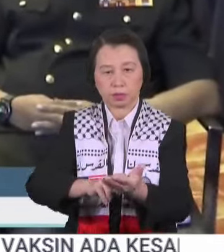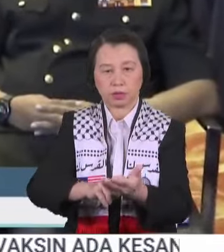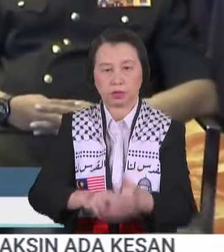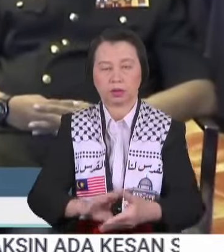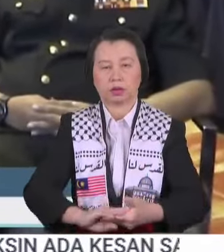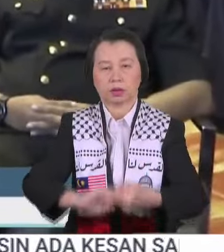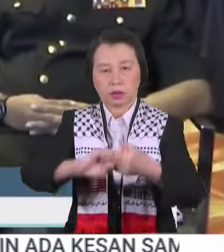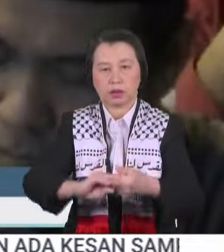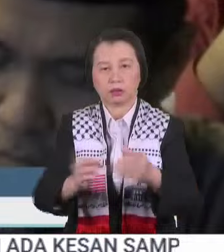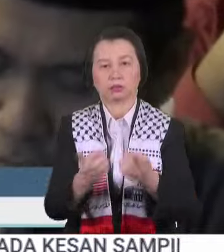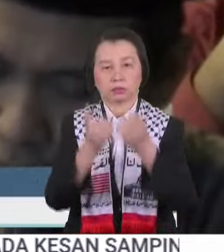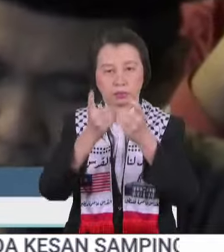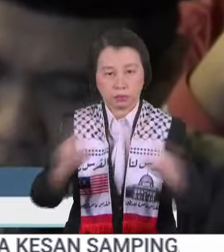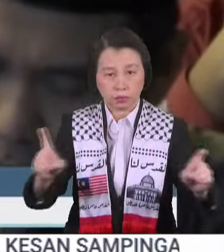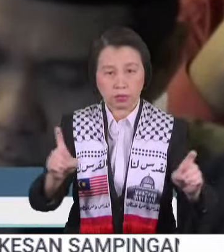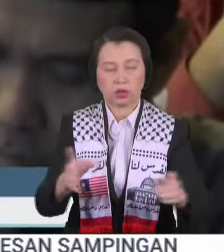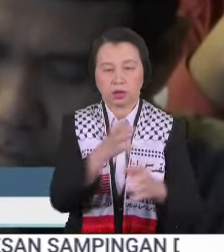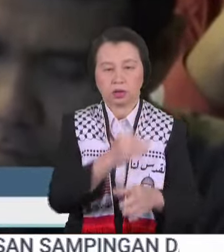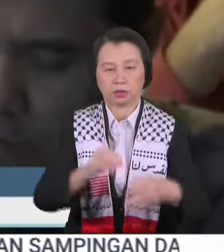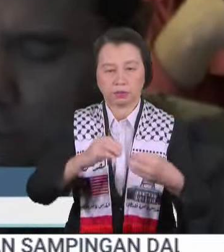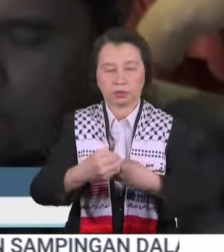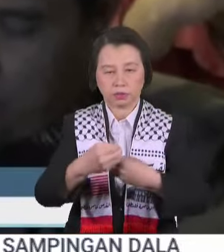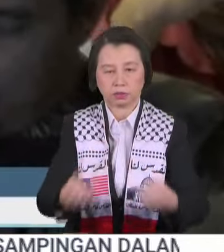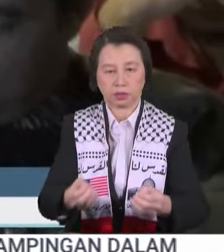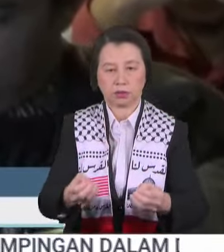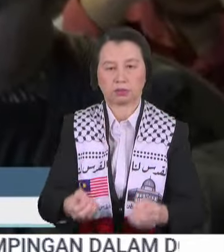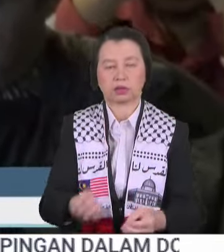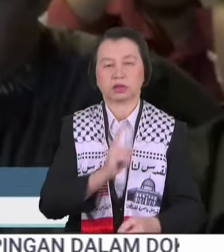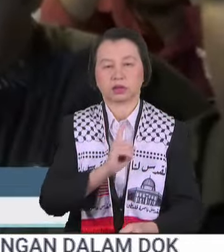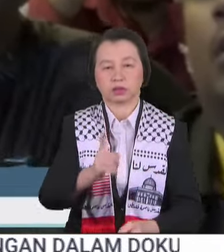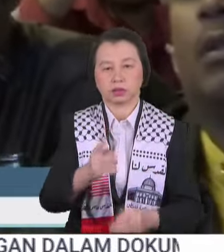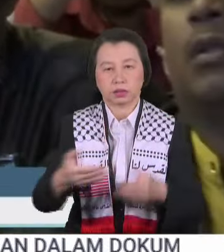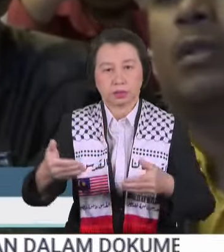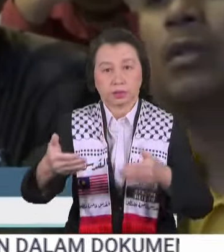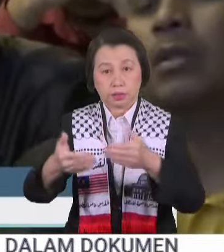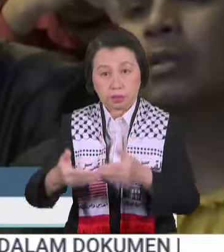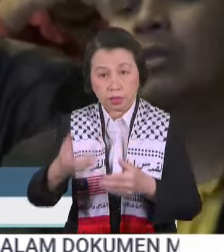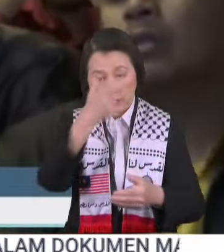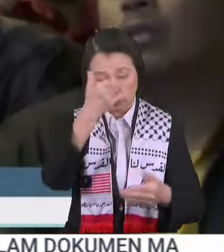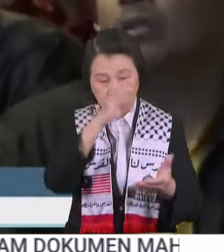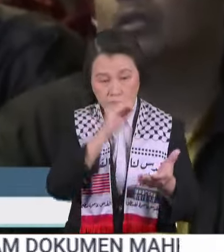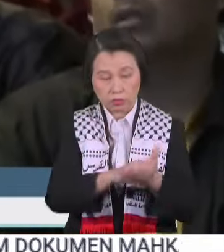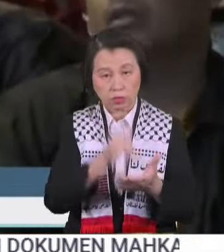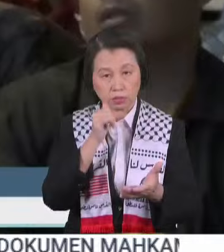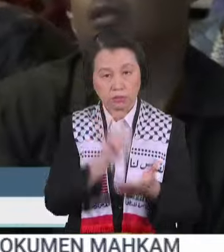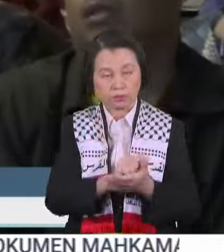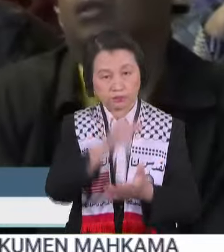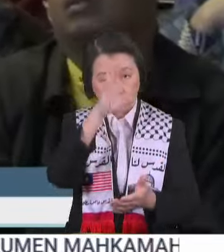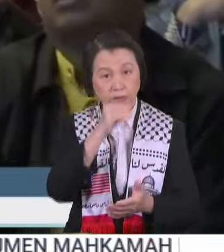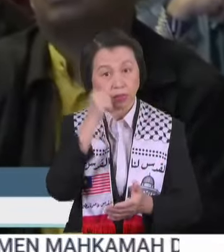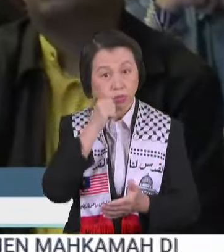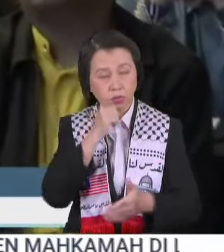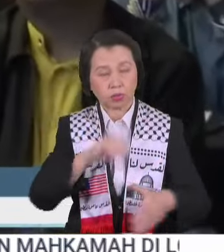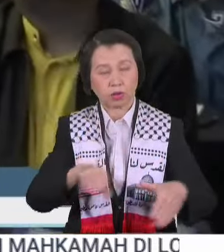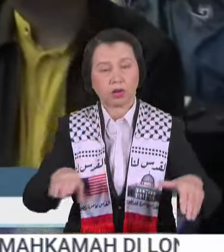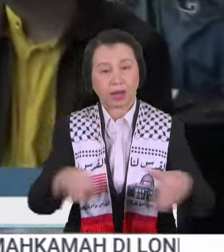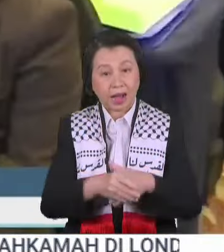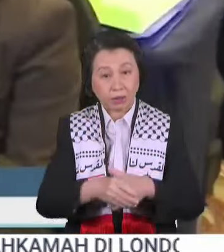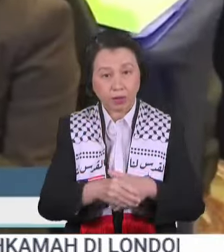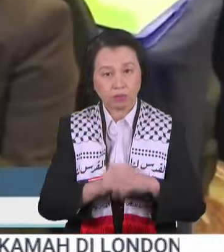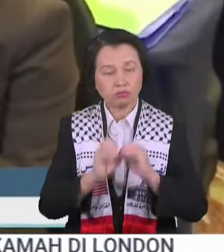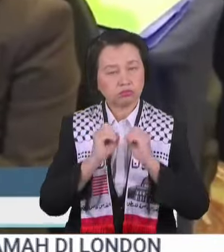perkahwinan, penceraian dan rujuk di pejabat Jahins terdekat. Ini kerana pasangan yang berkahwin tanpa kebenaran boleh